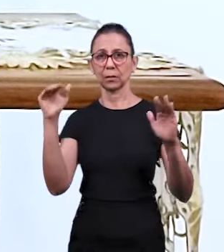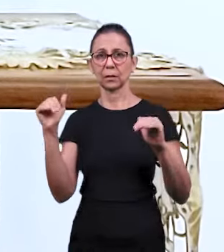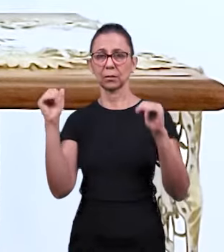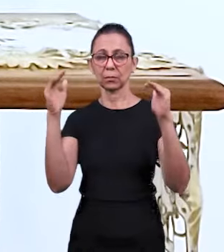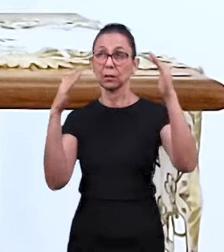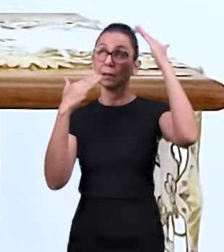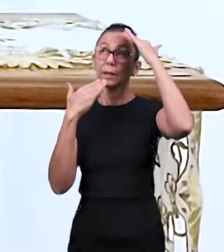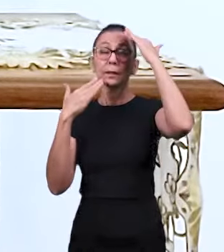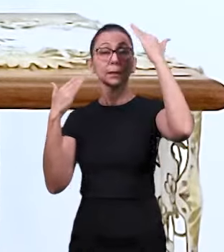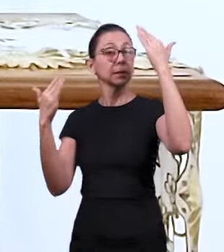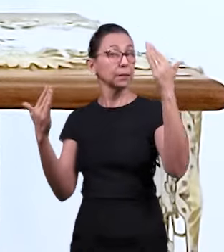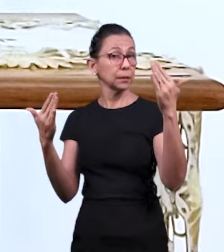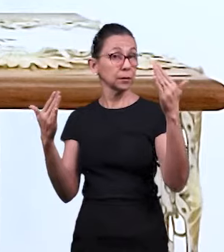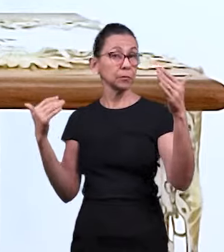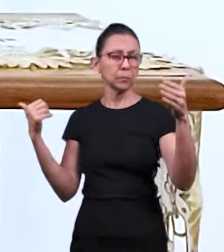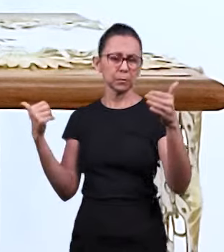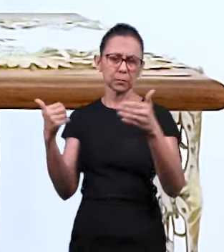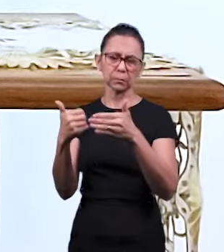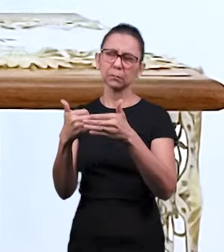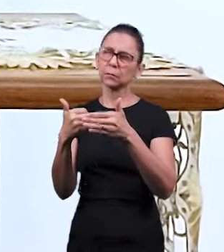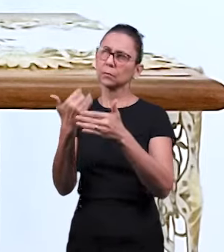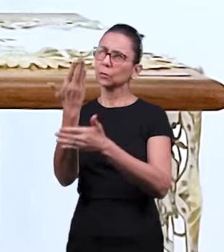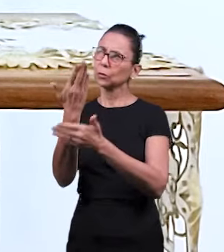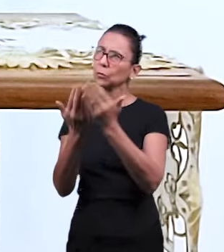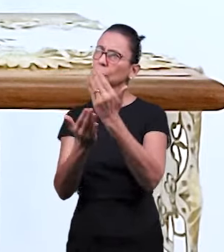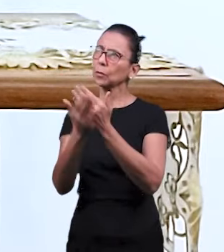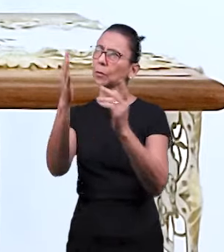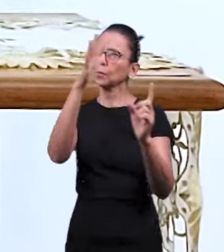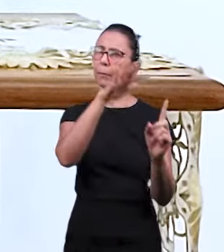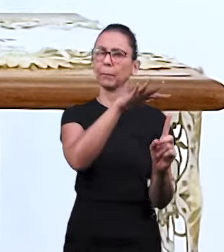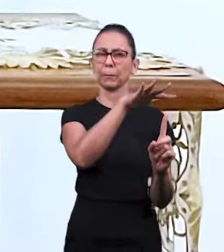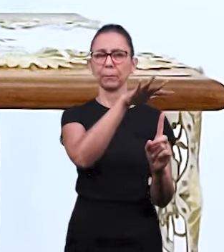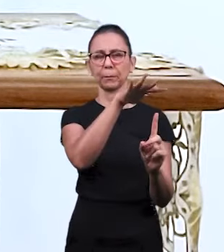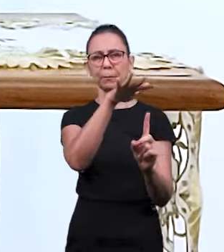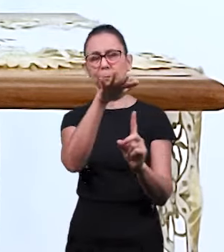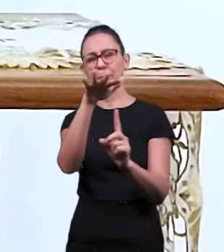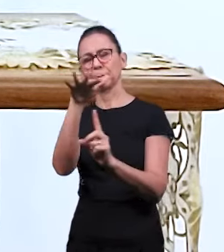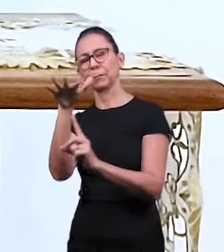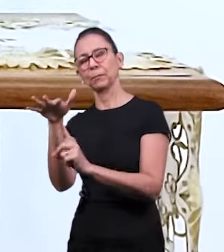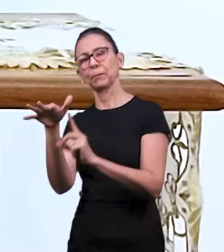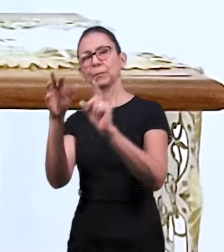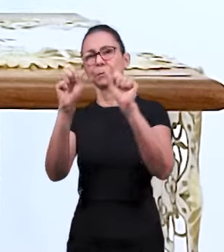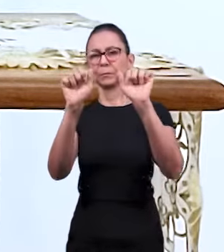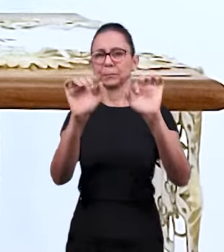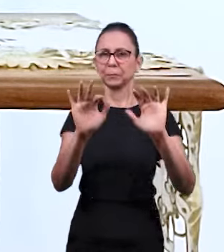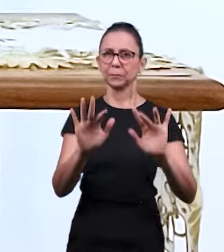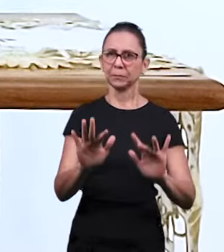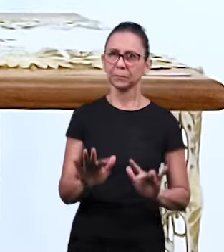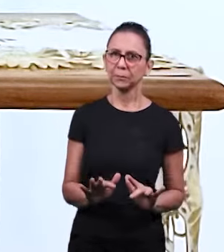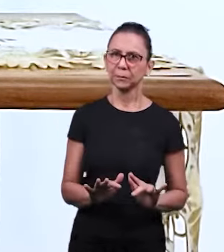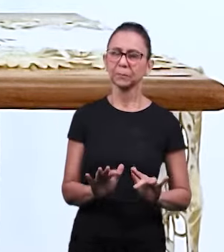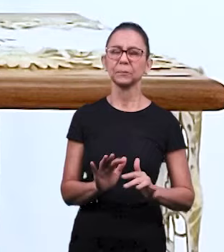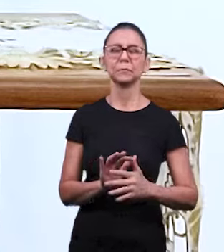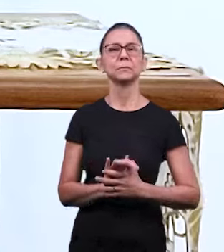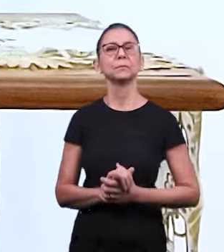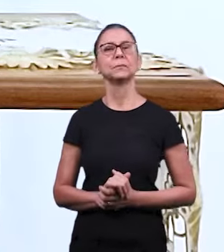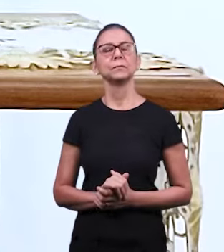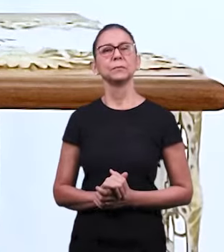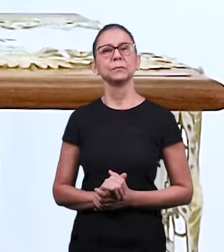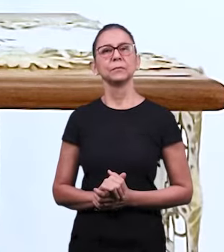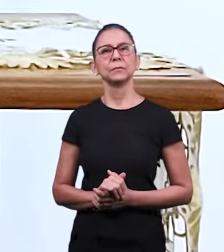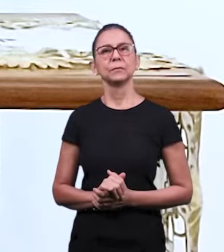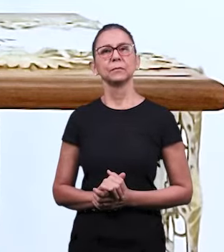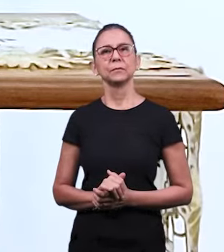благословляем Твое святое имя, ибо Твоя благая рука поддержала нас до сего момента, до сегодня, до